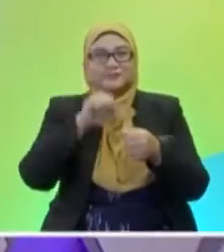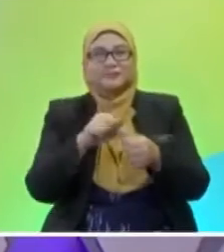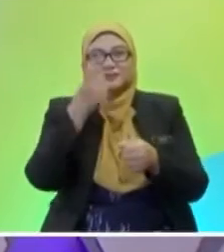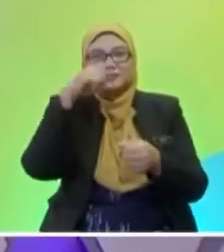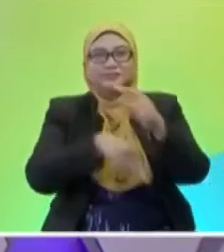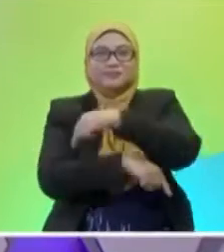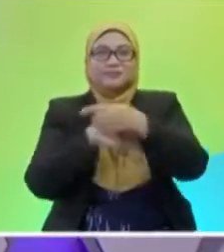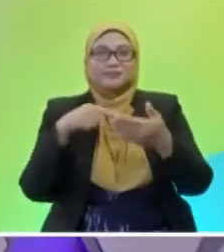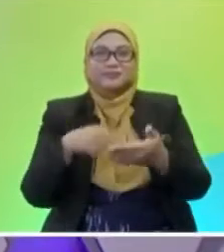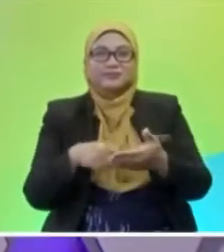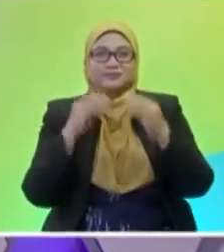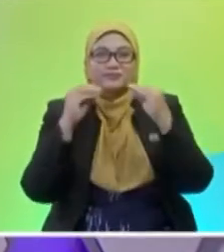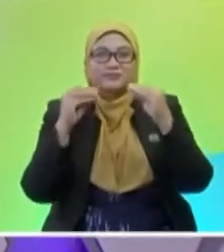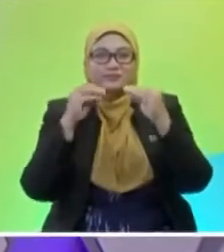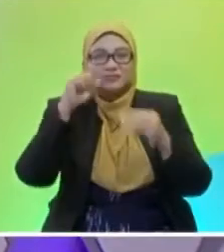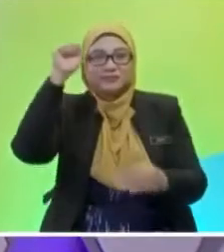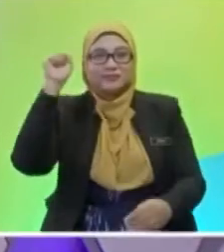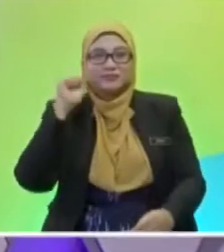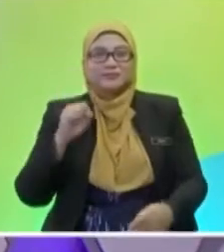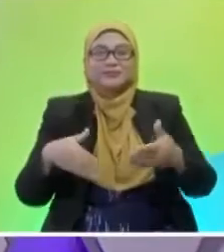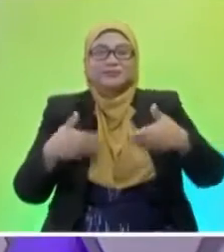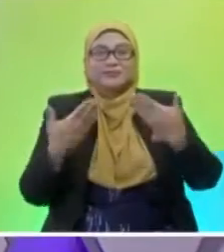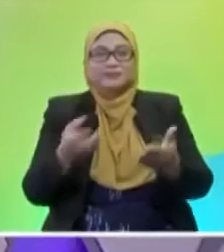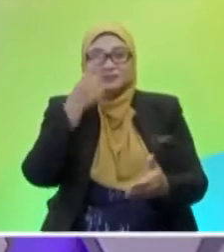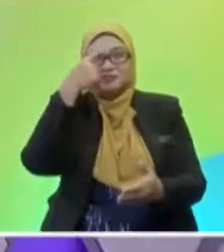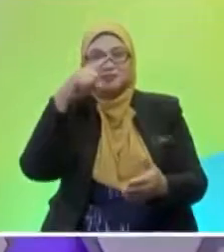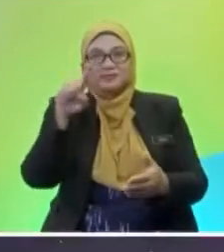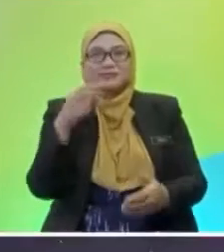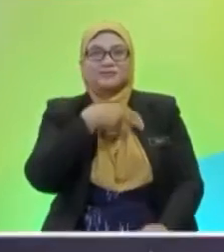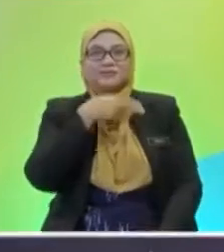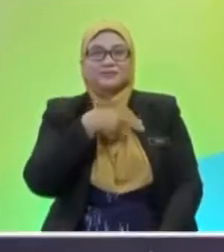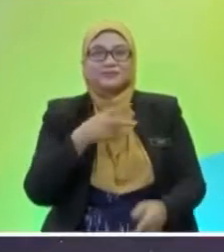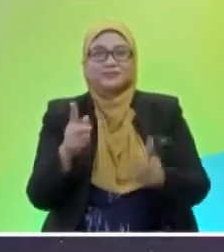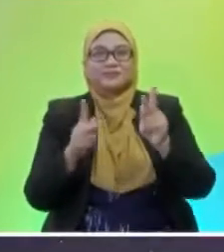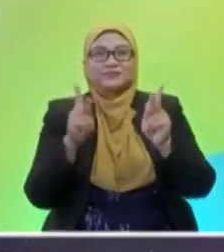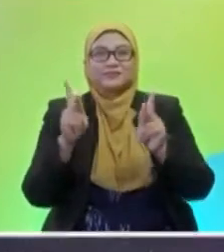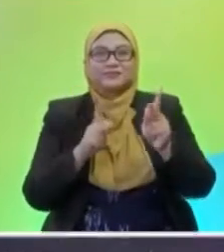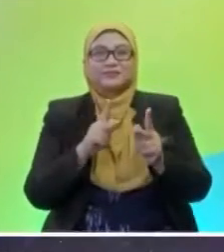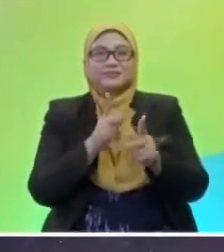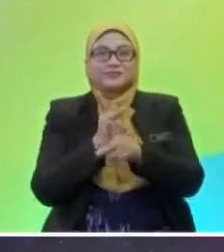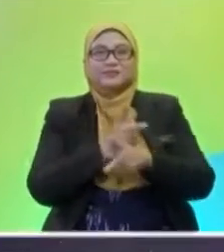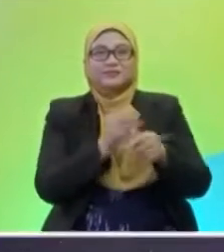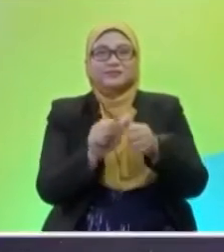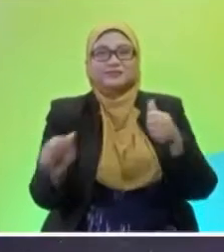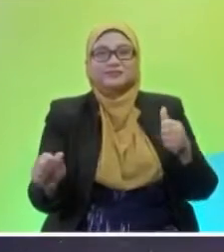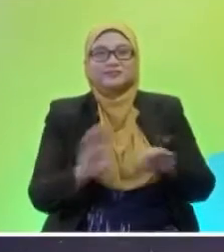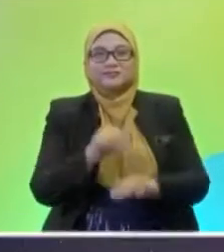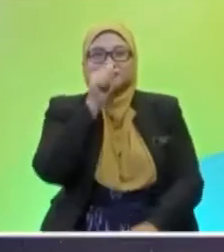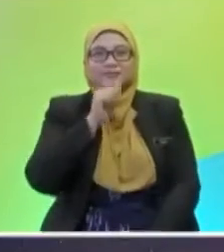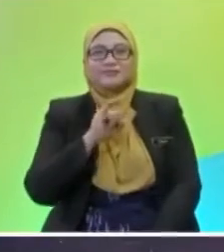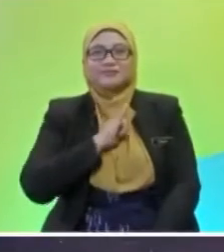Syafiqah bagaimana hendak menghasilkan kereta kawalan jauh. Cikgu, seronoknya. Tak sabar saya. Jom Cikgu.